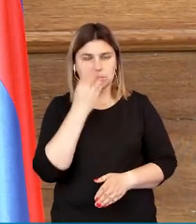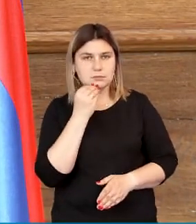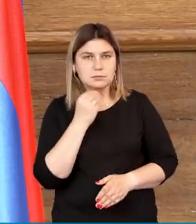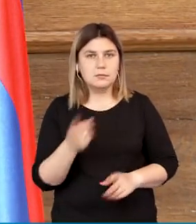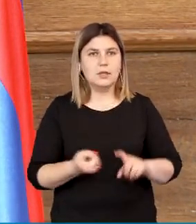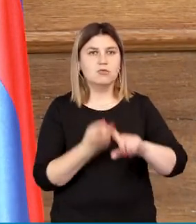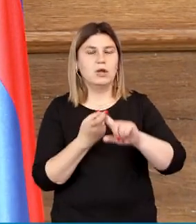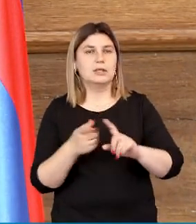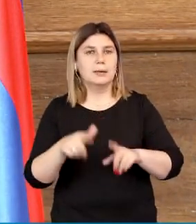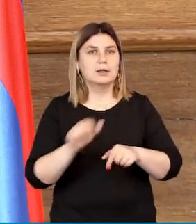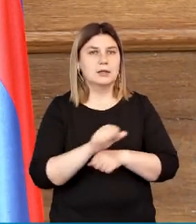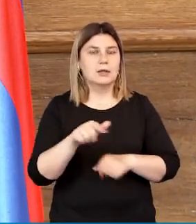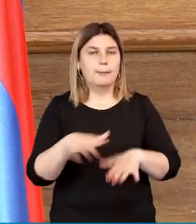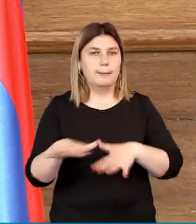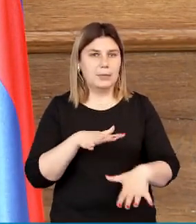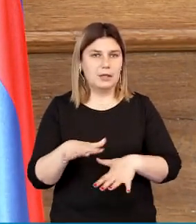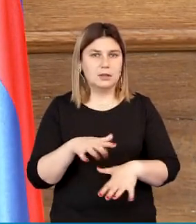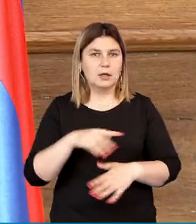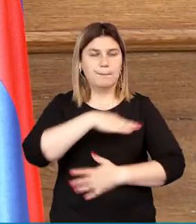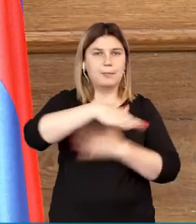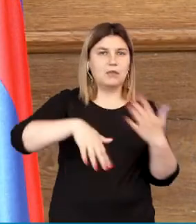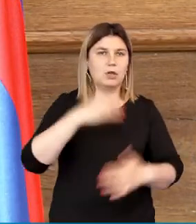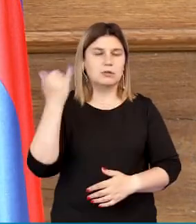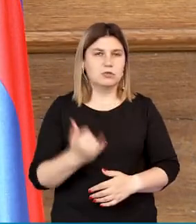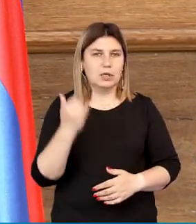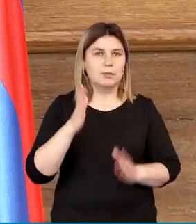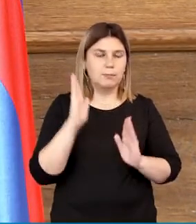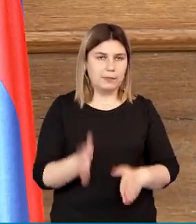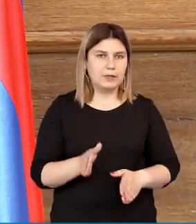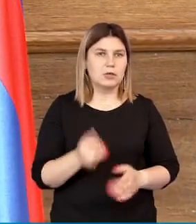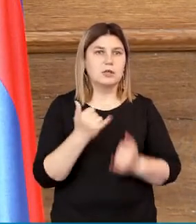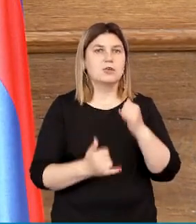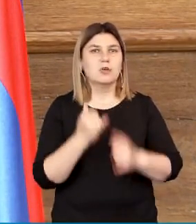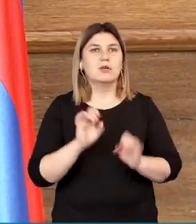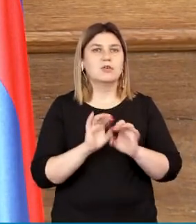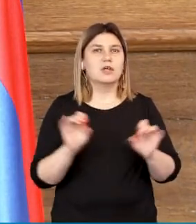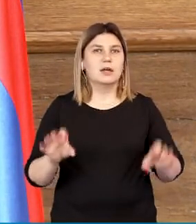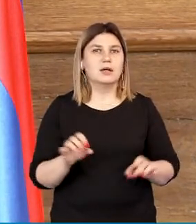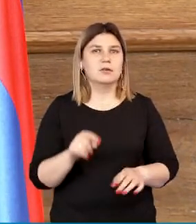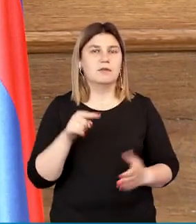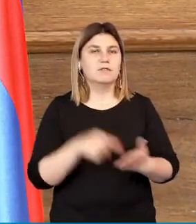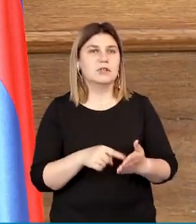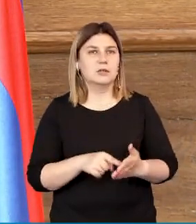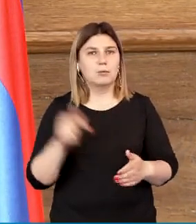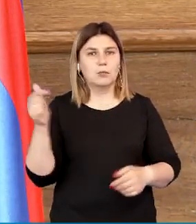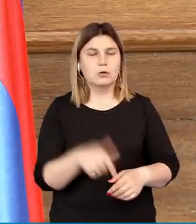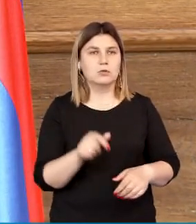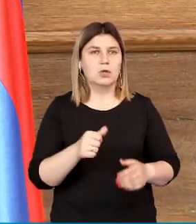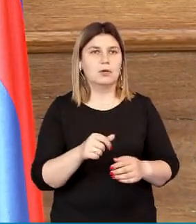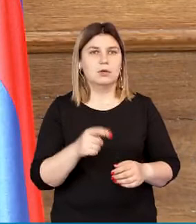Szatnia jest tym miejscem, gdzie to mieszanie się dzieci będzie następowało i w przypadku zakażenia niestety wówczas musielibyśmy